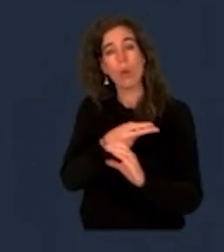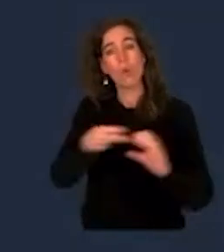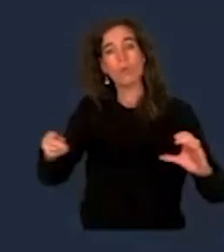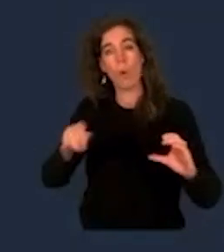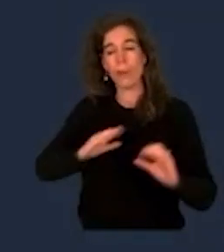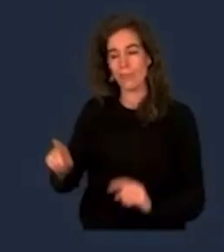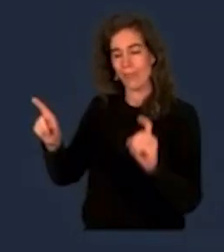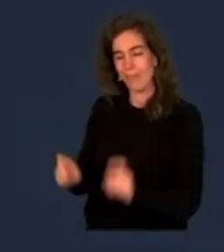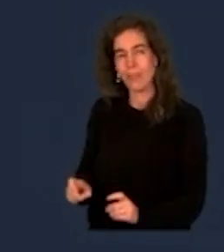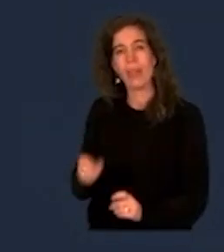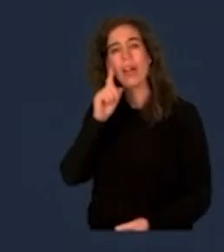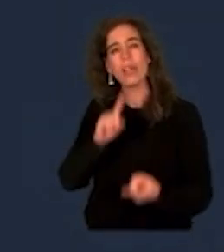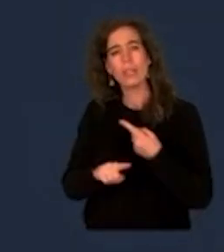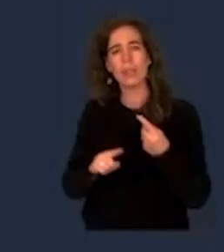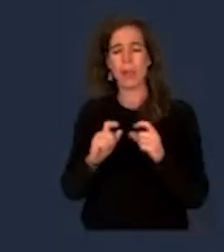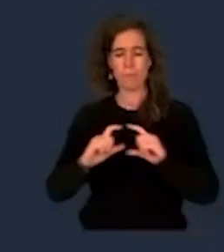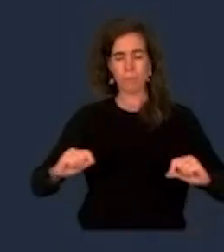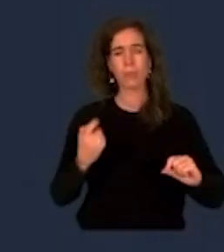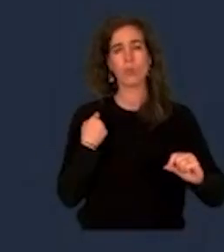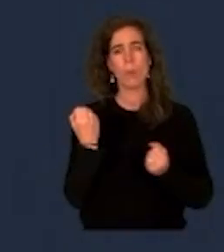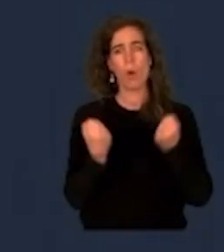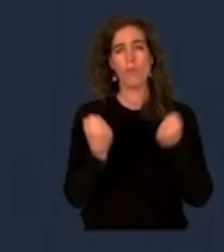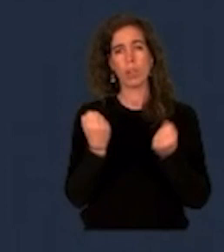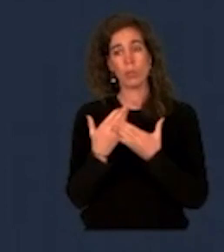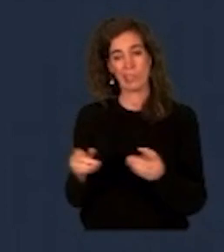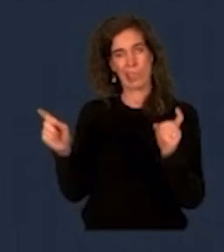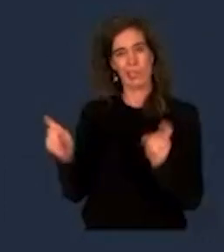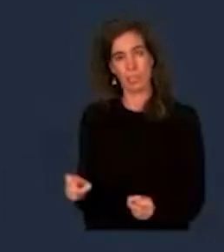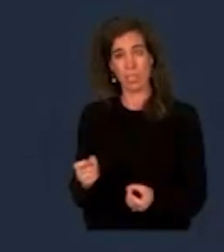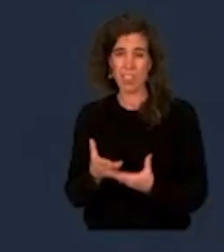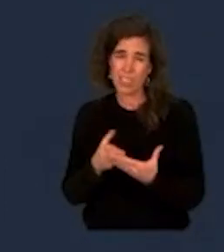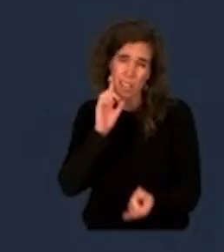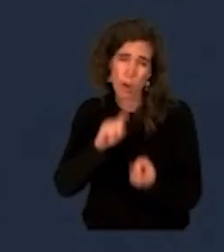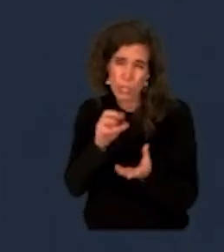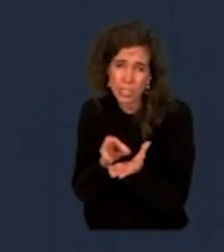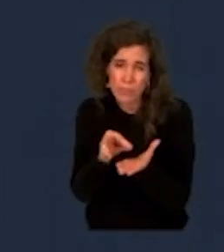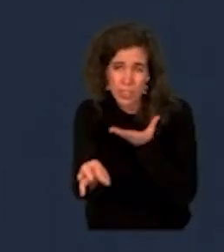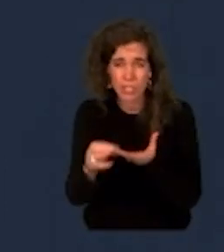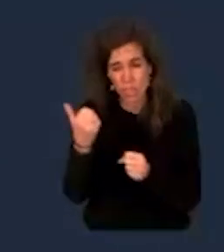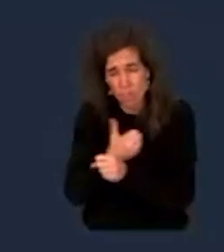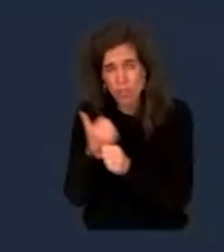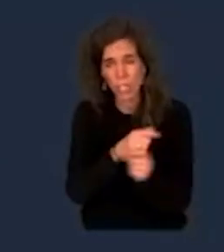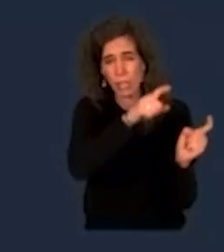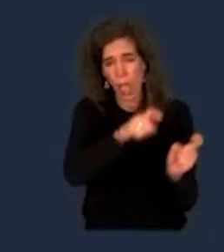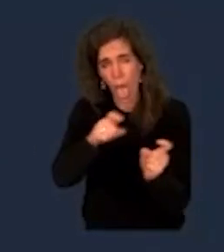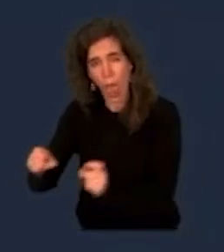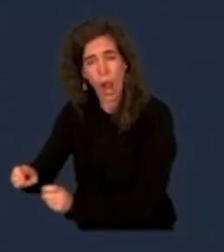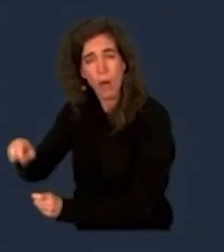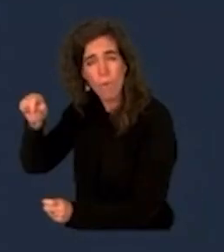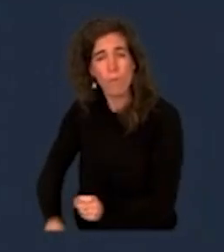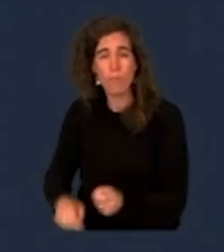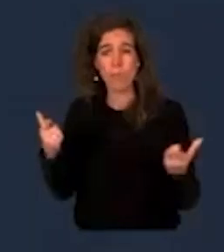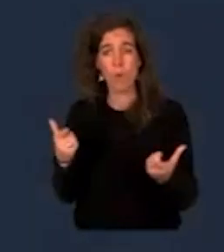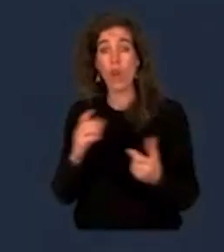de la taxe sur les certificats d'immatriculation engageons-nous vers une stratégie de diminution d'année en année de cette taxe rendre 100 millions d'euros